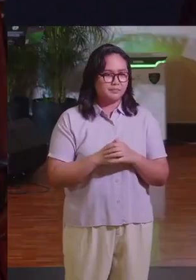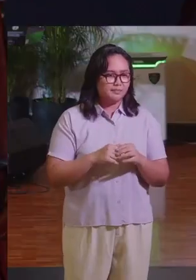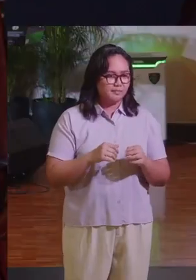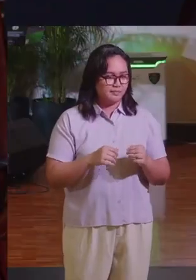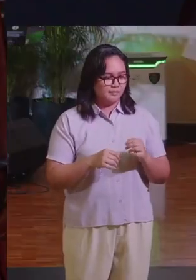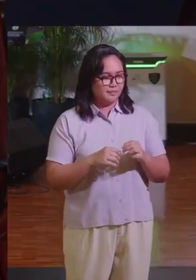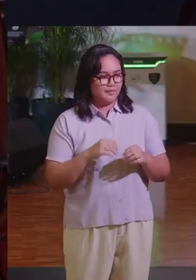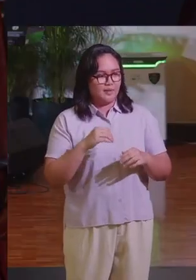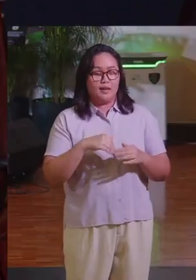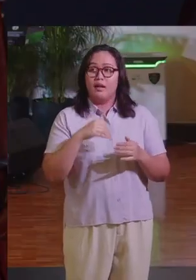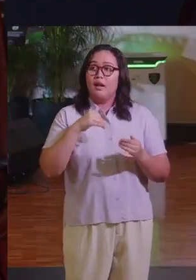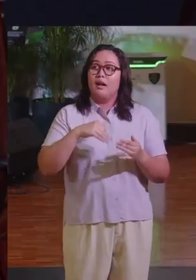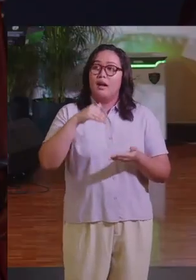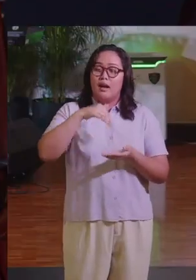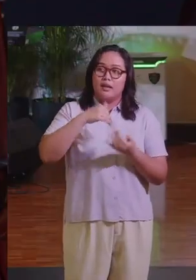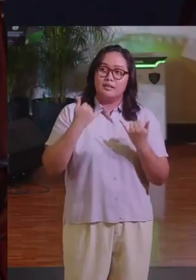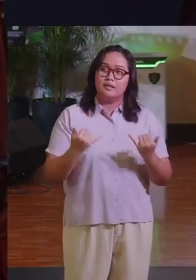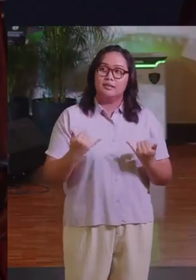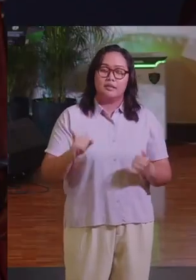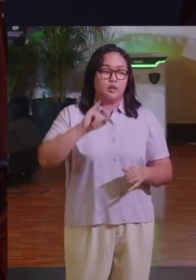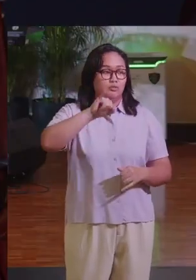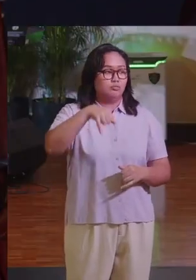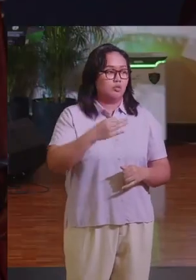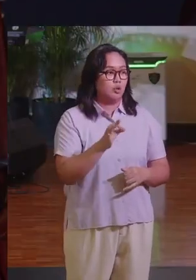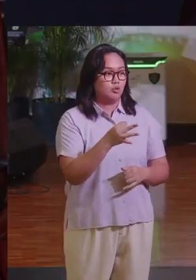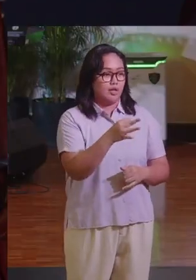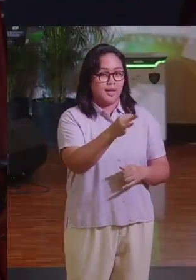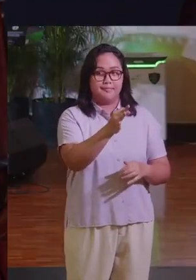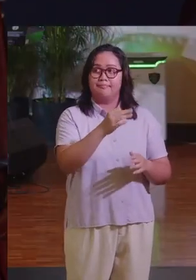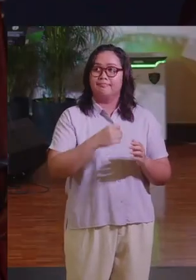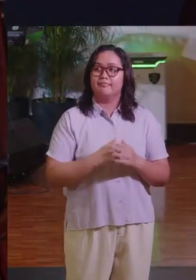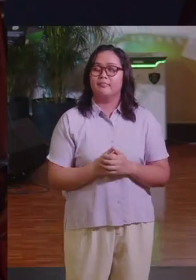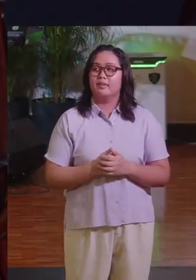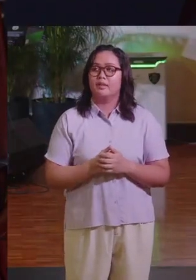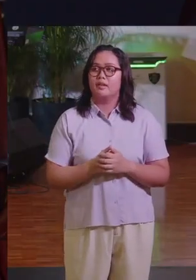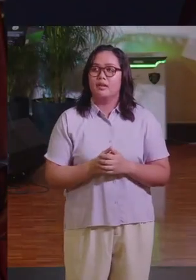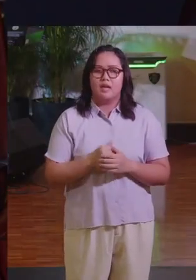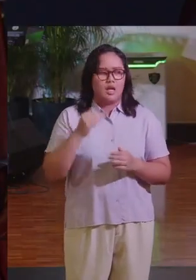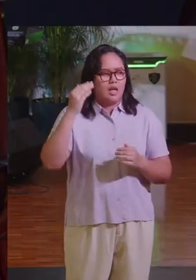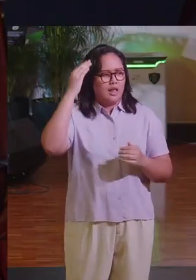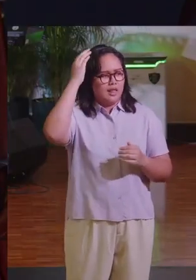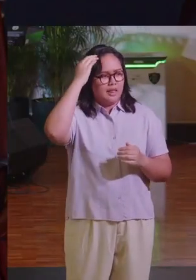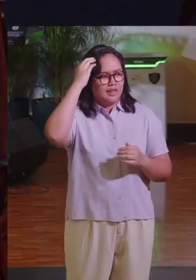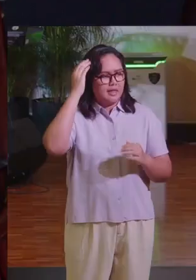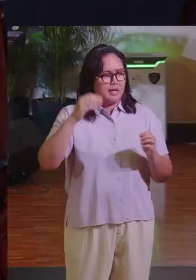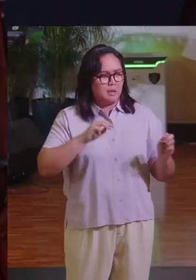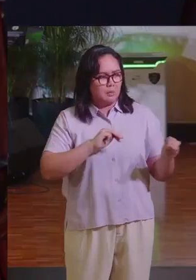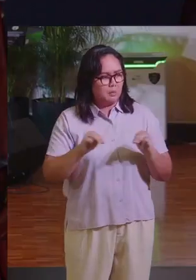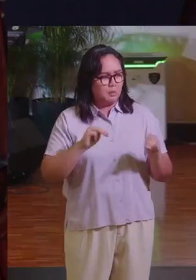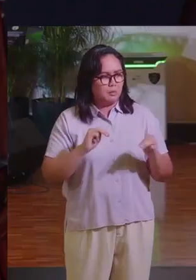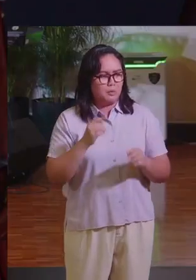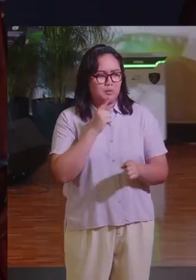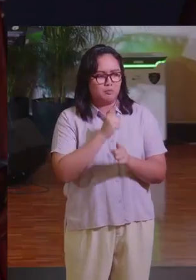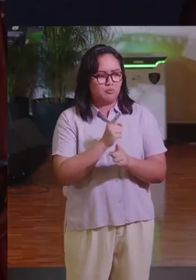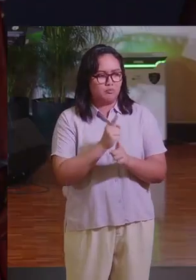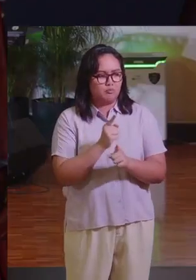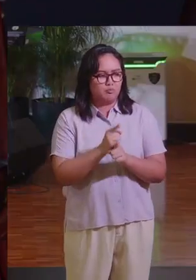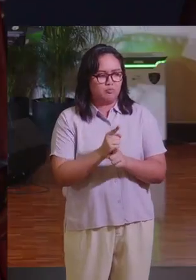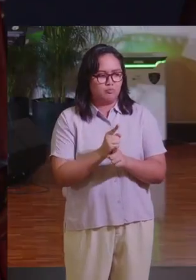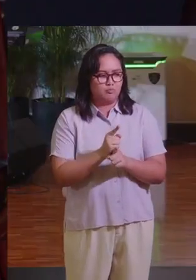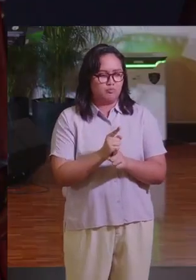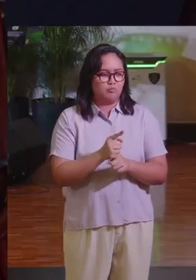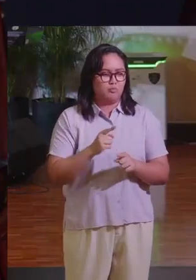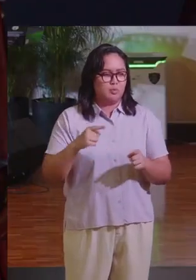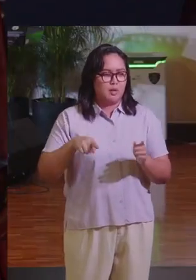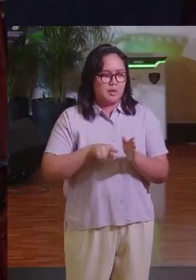araw na ito, si Jonah, akala niya yung kanyang mga pagkilos ay ayos na. Siya ay nakakatakas,